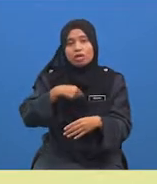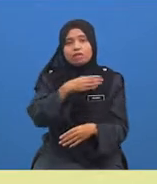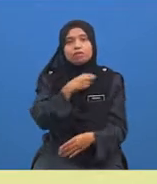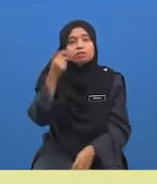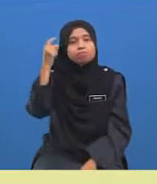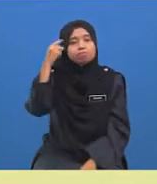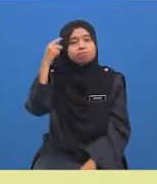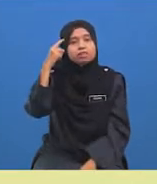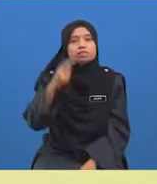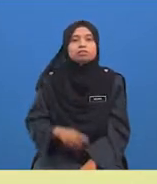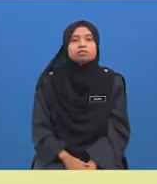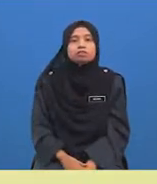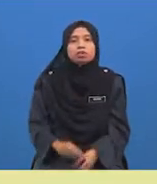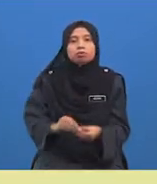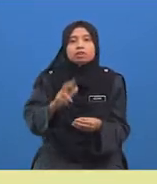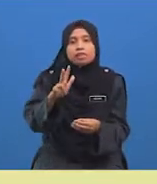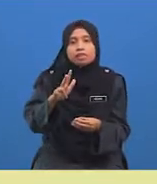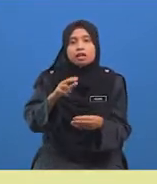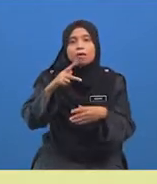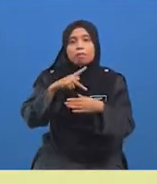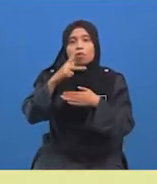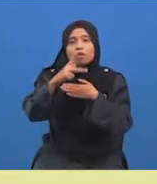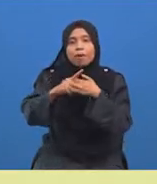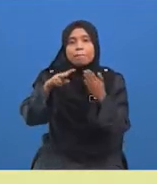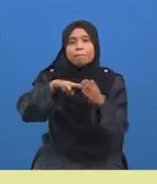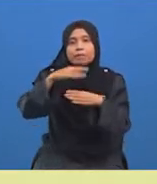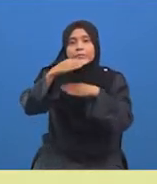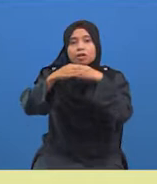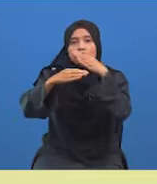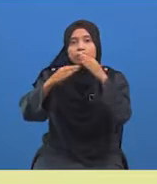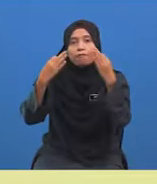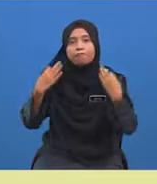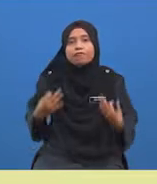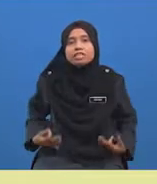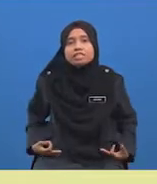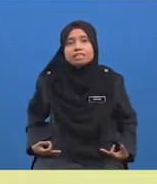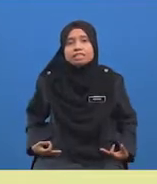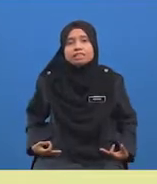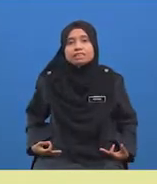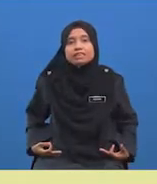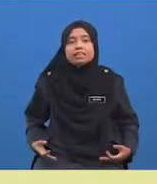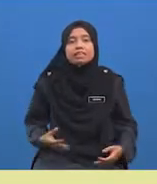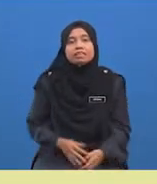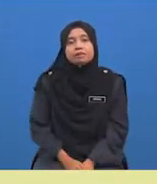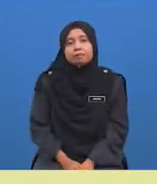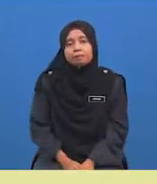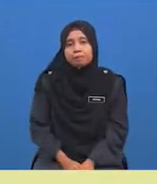mental. Yang ketiga, program pembangunan fizikal, jasmani dan